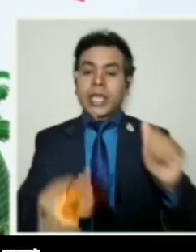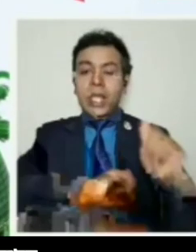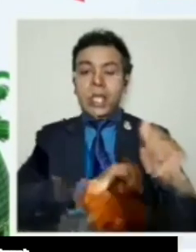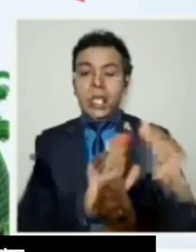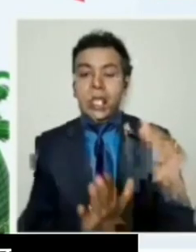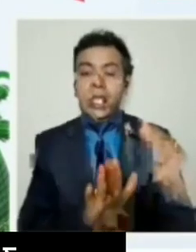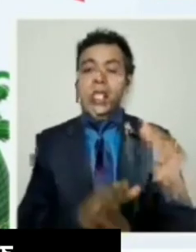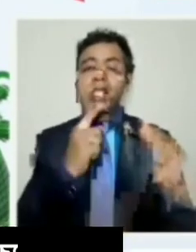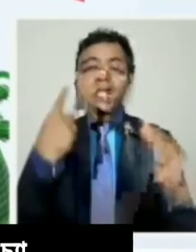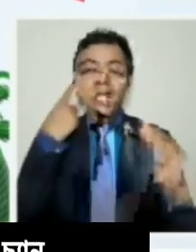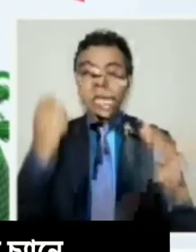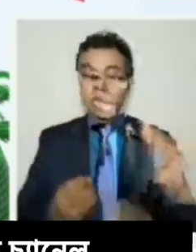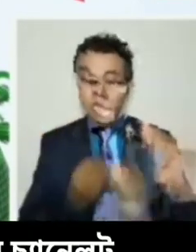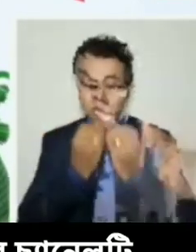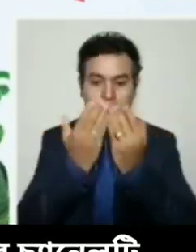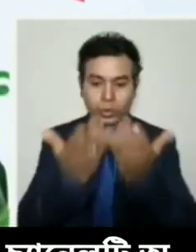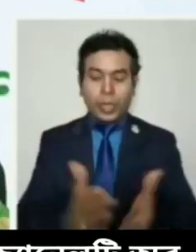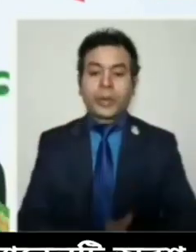24 জ্যৈষ্ঠ 1427।